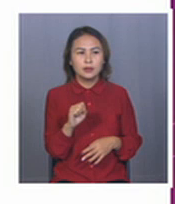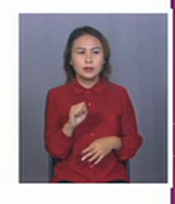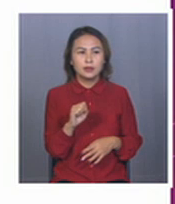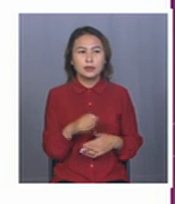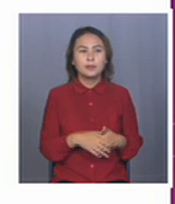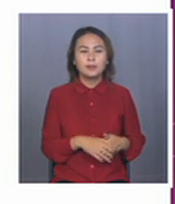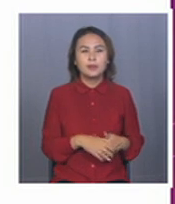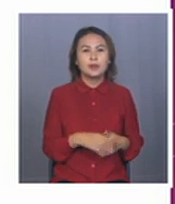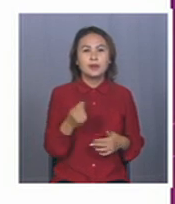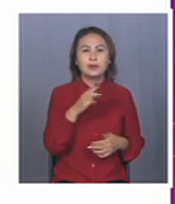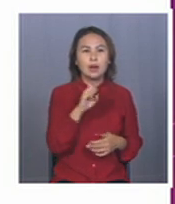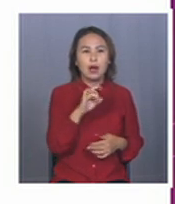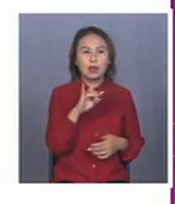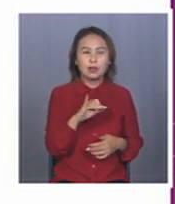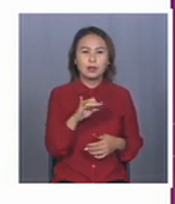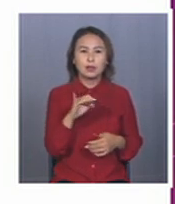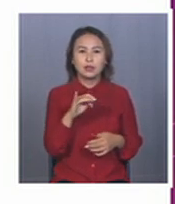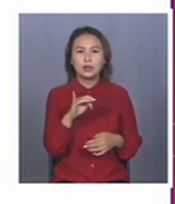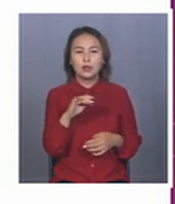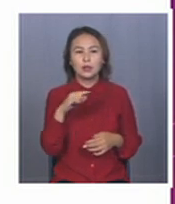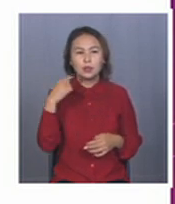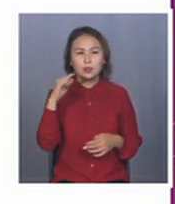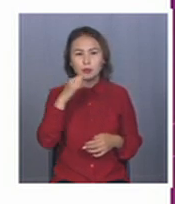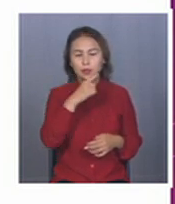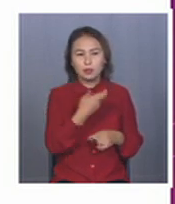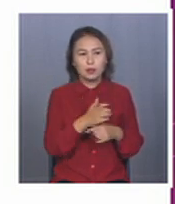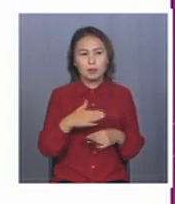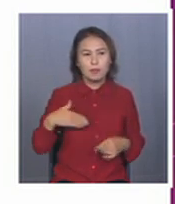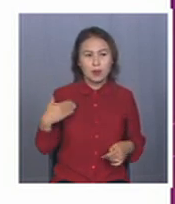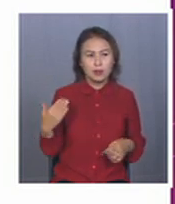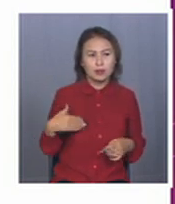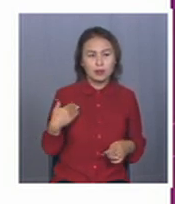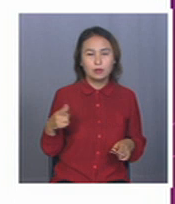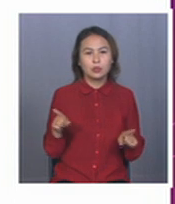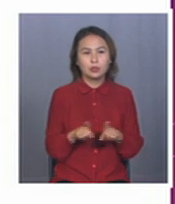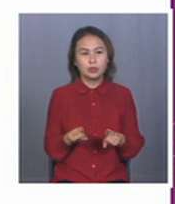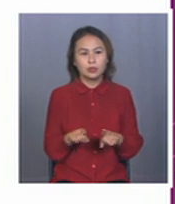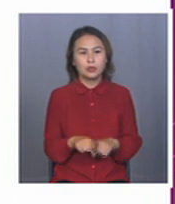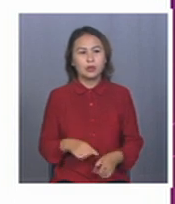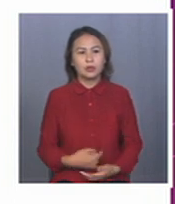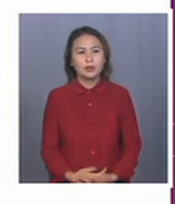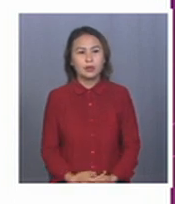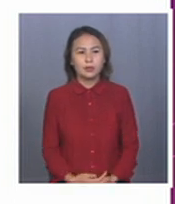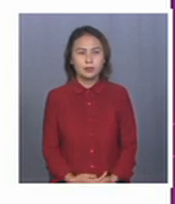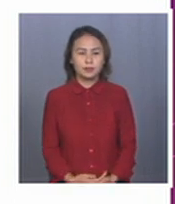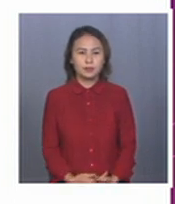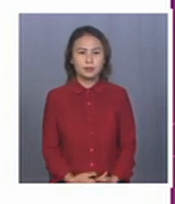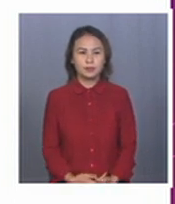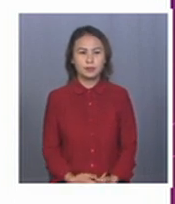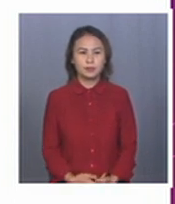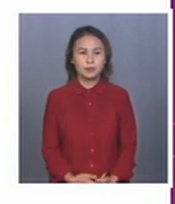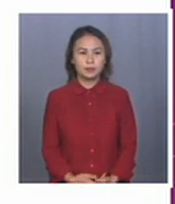Тары адамның денсаулығына өте пайдалы, және жүгері дақылдары да осы аймақтарда